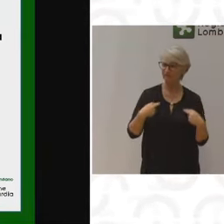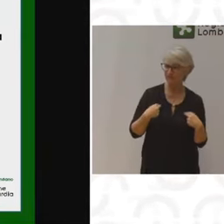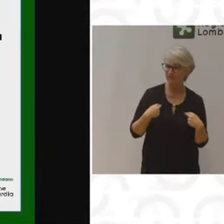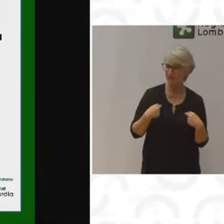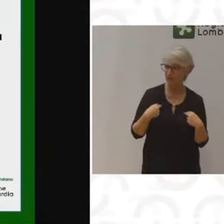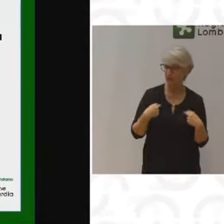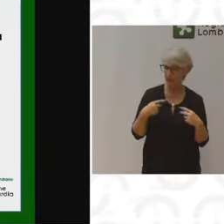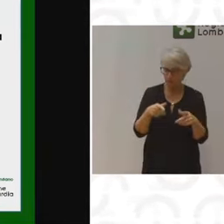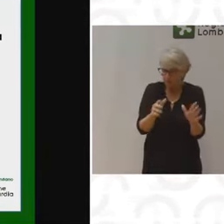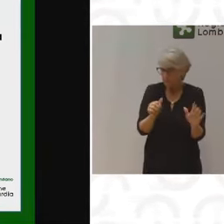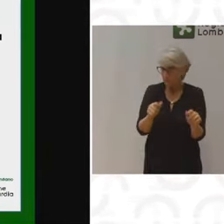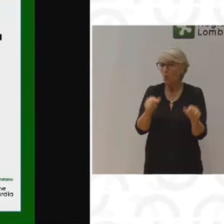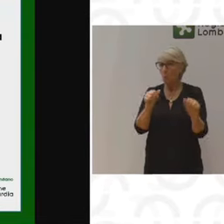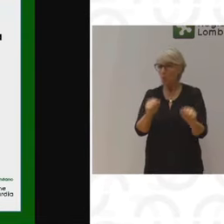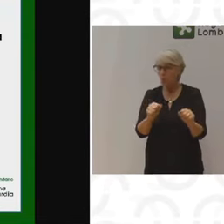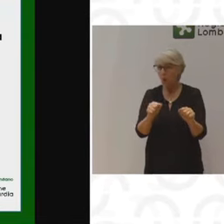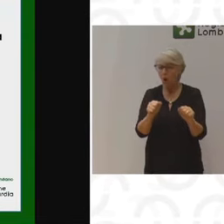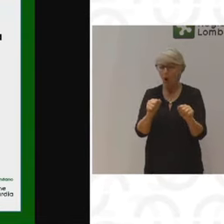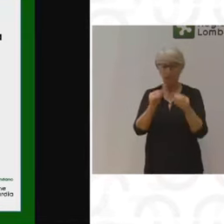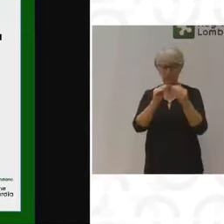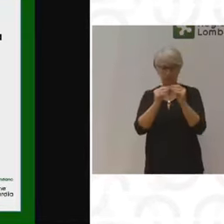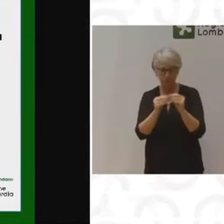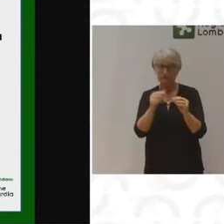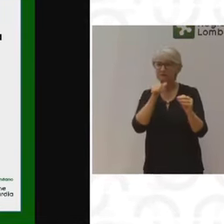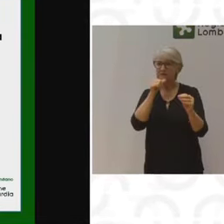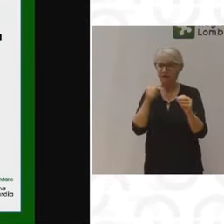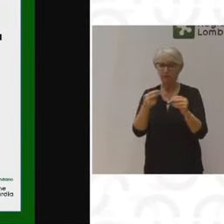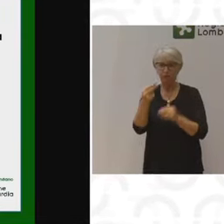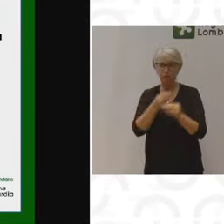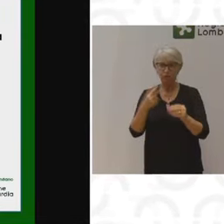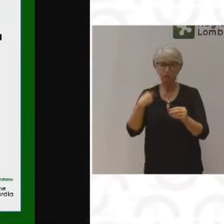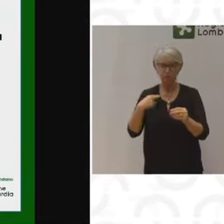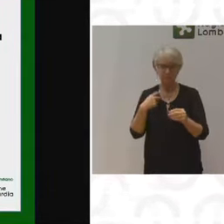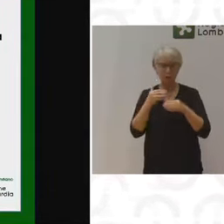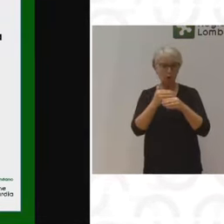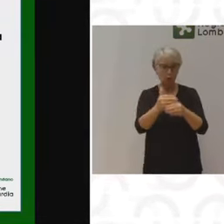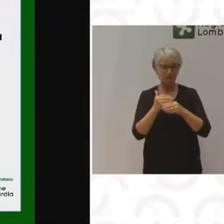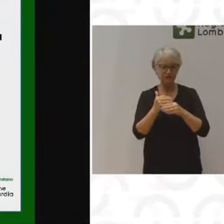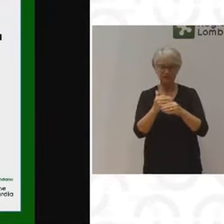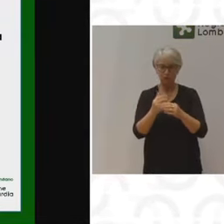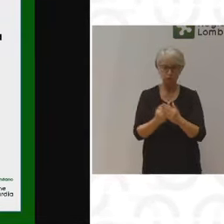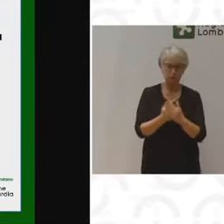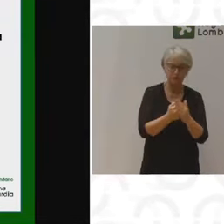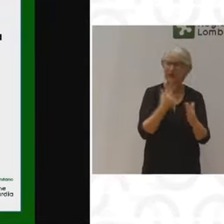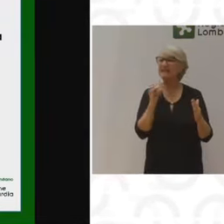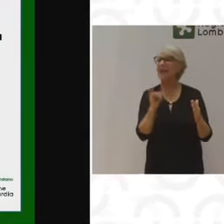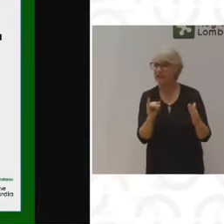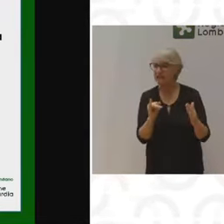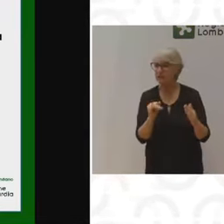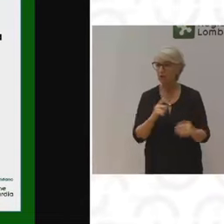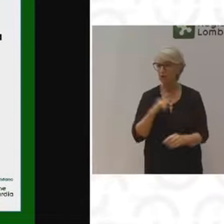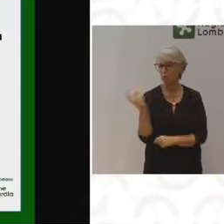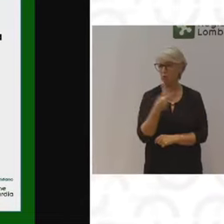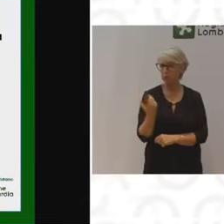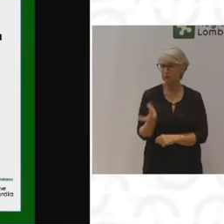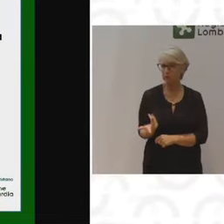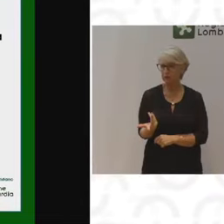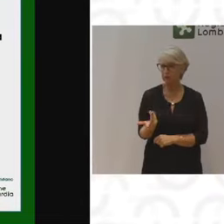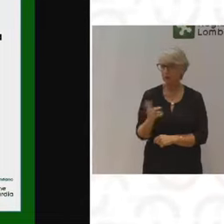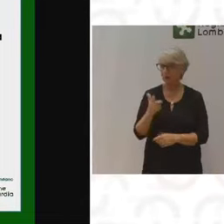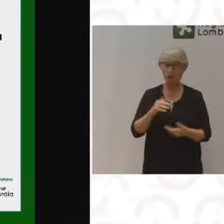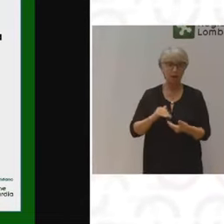questo può essere complicato e quindi serve un progetto di vita condiviso e supportato da chi? Da tutti. Da una comunità, arriveremo